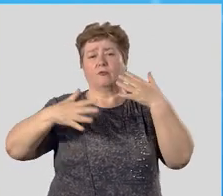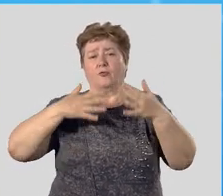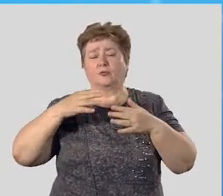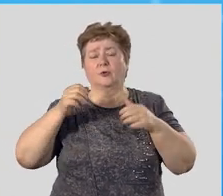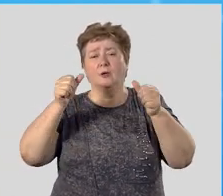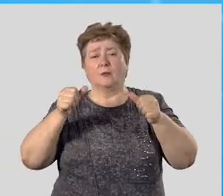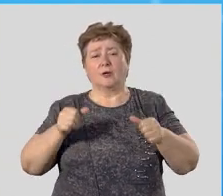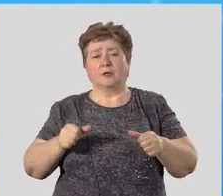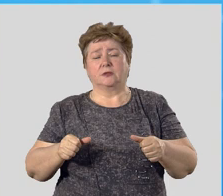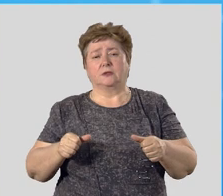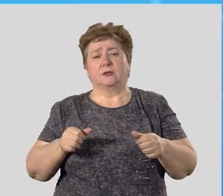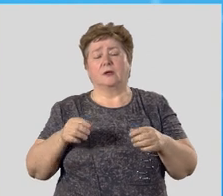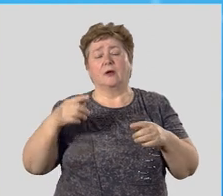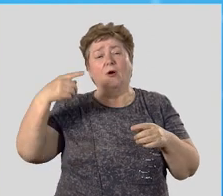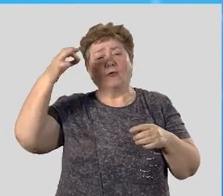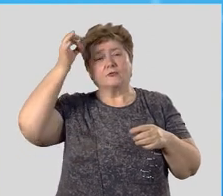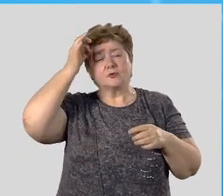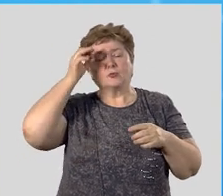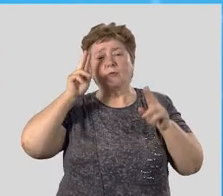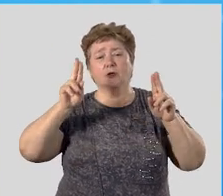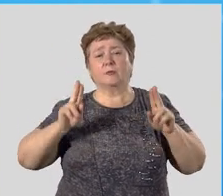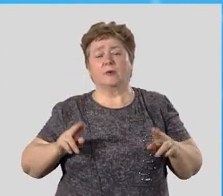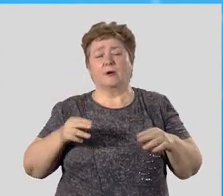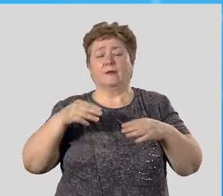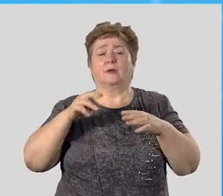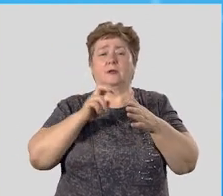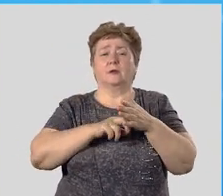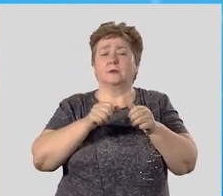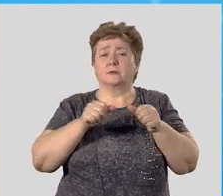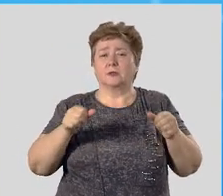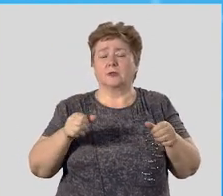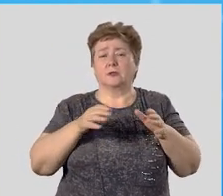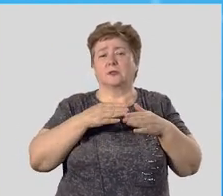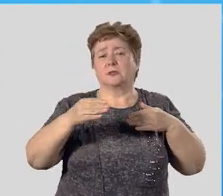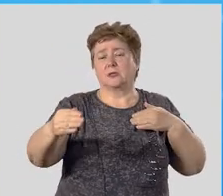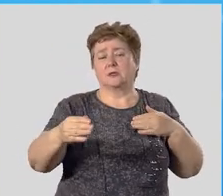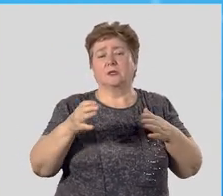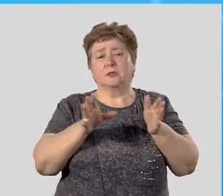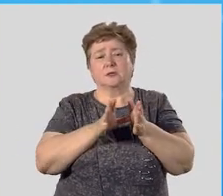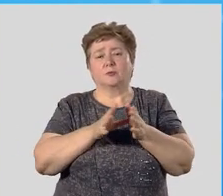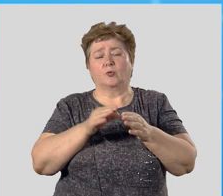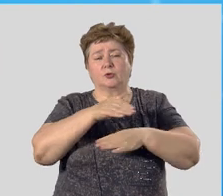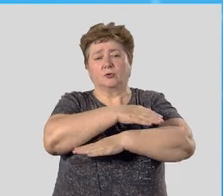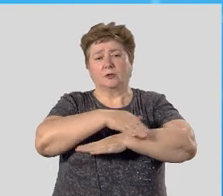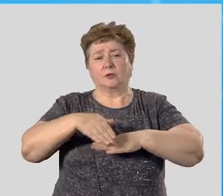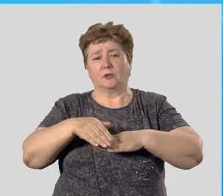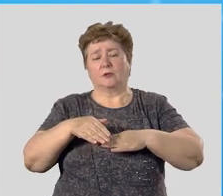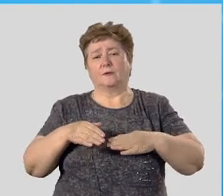по картинке. Вспомнили правила измерения расстояния с помощью